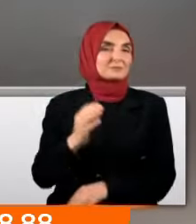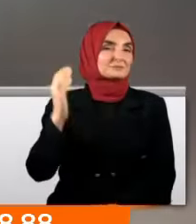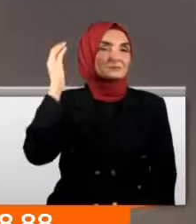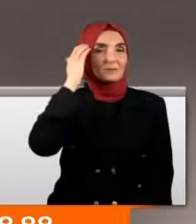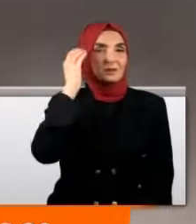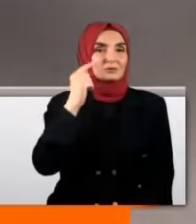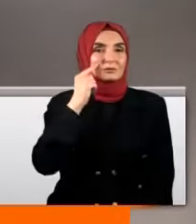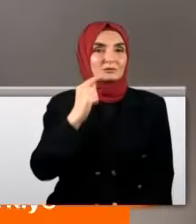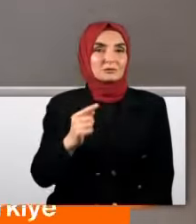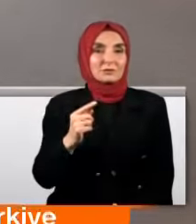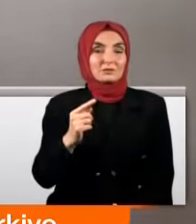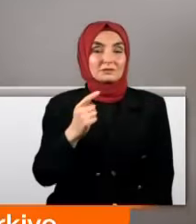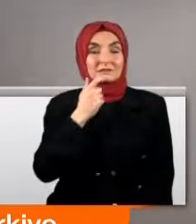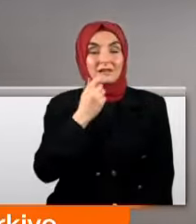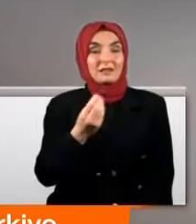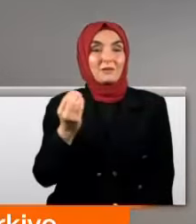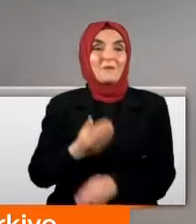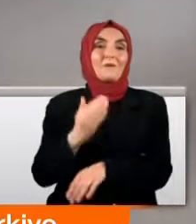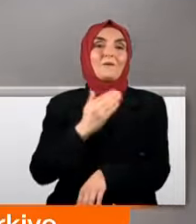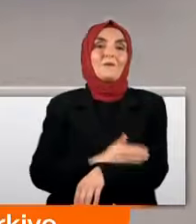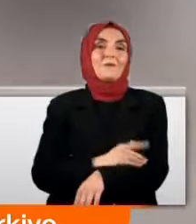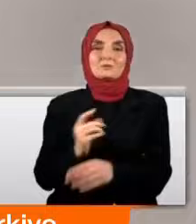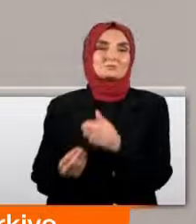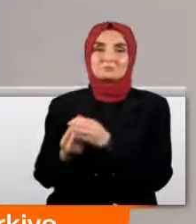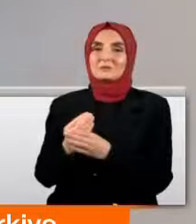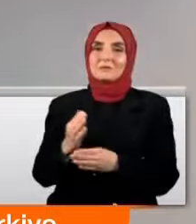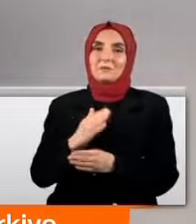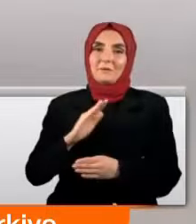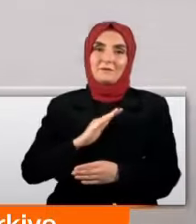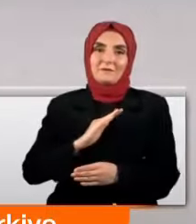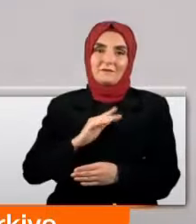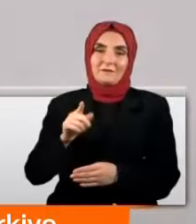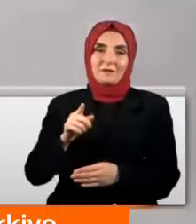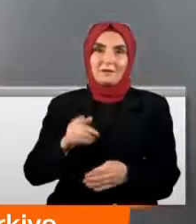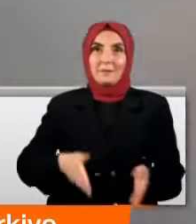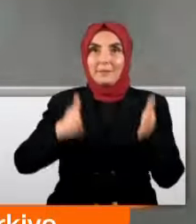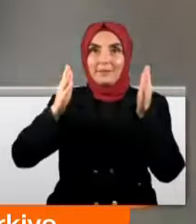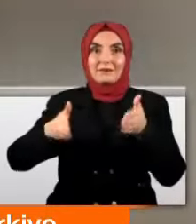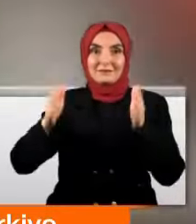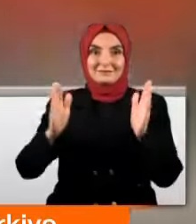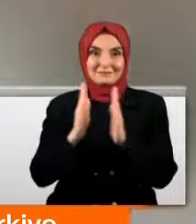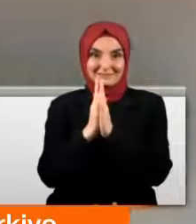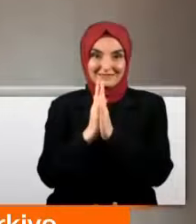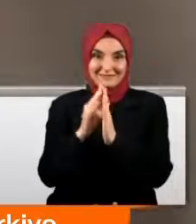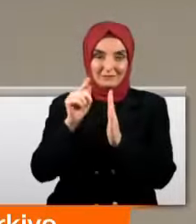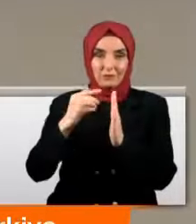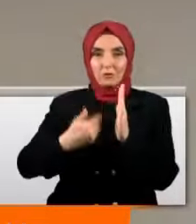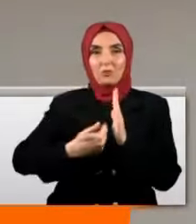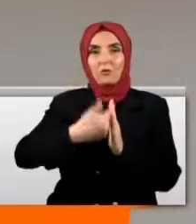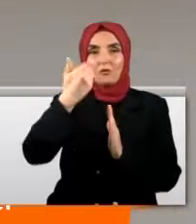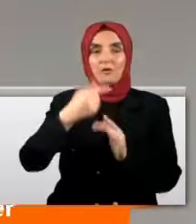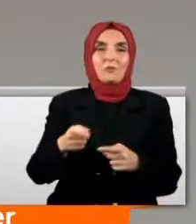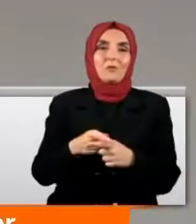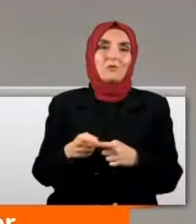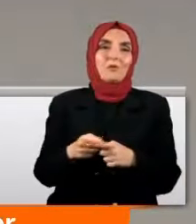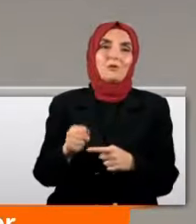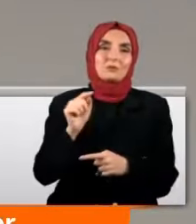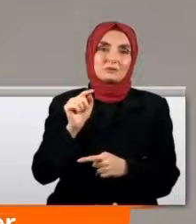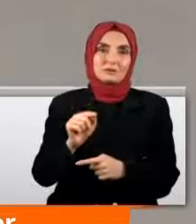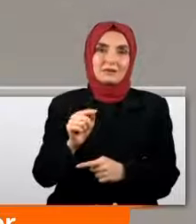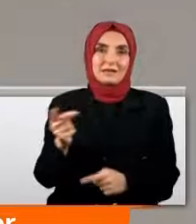atıldığı da duvar yıkıldıktan sonra ortaya çıktı. Bitişik nizamdaki binaların duvarı ortaktı. Yani iki binanın arasında